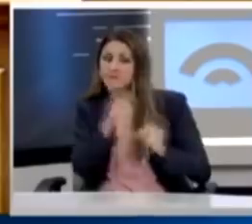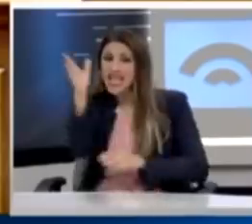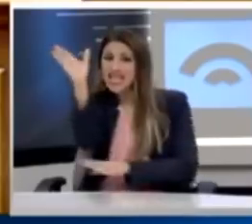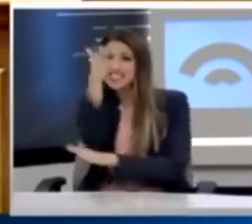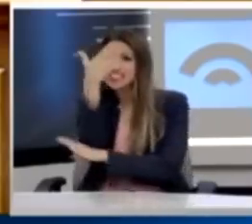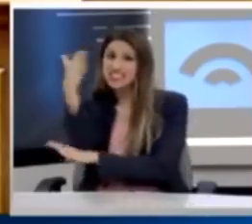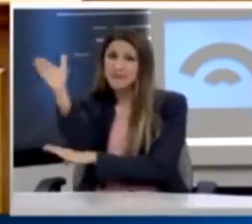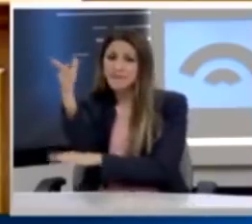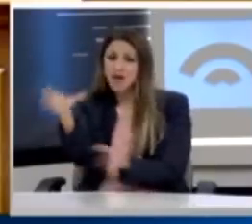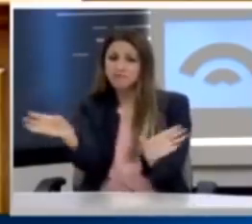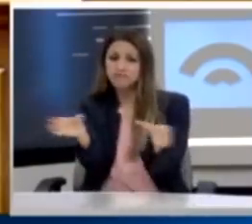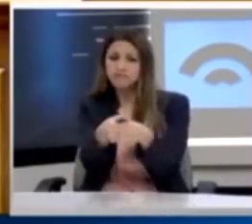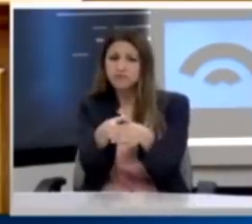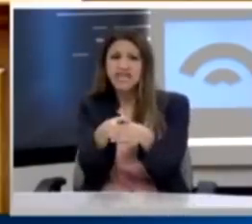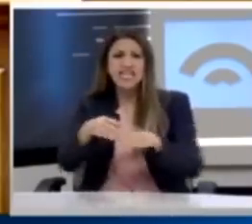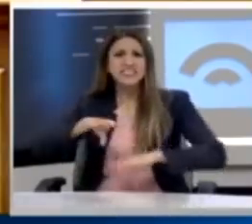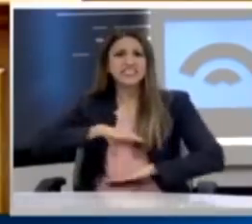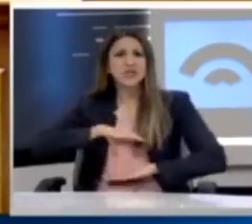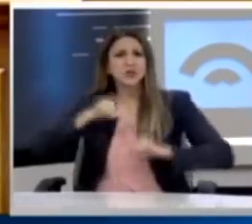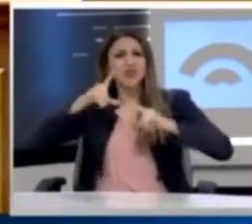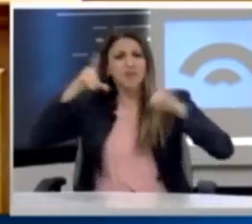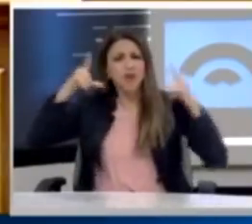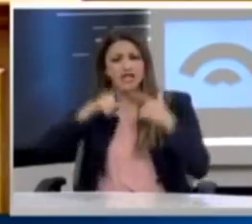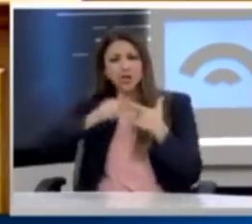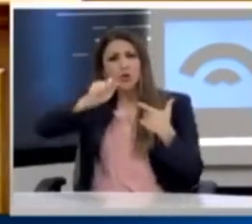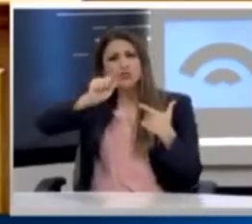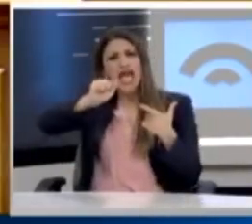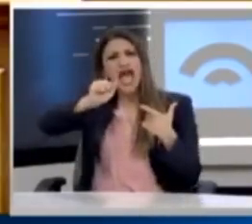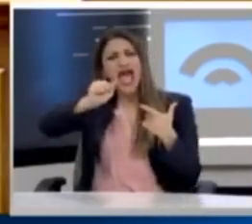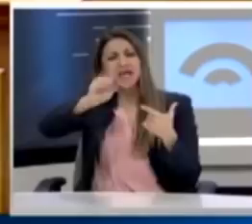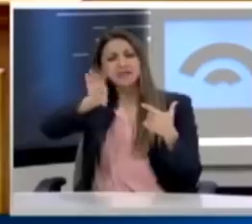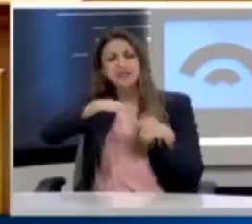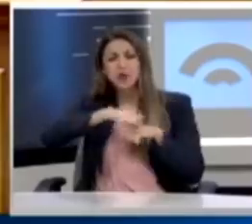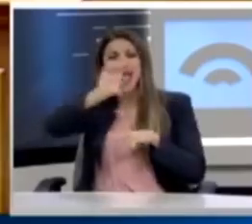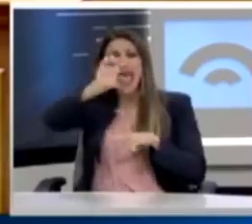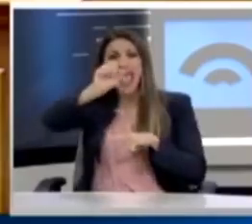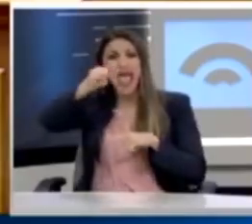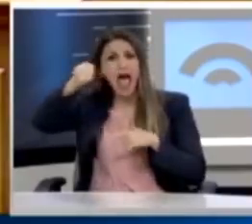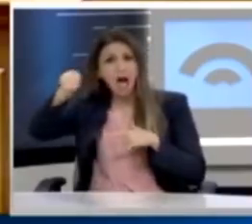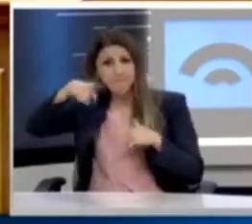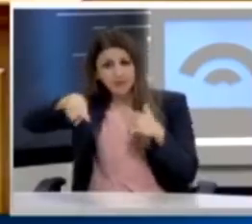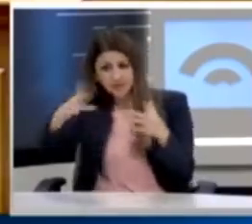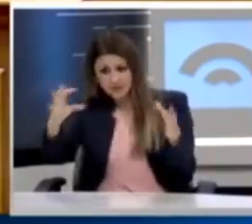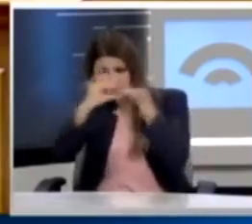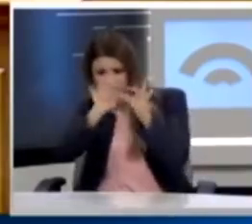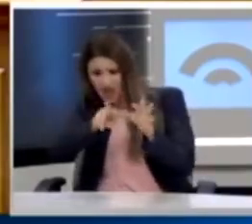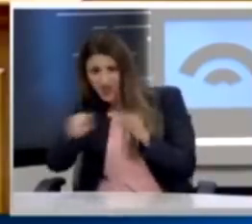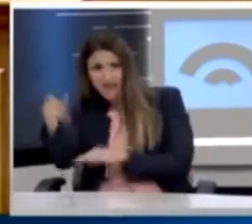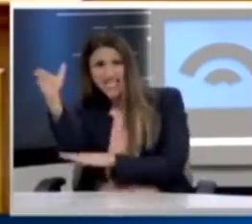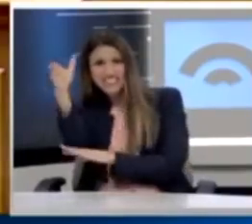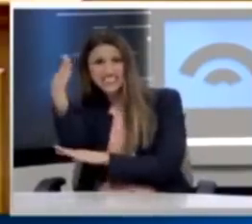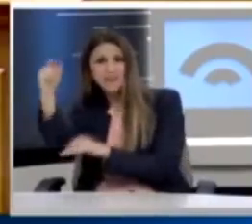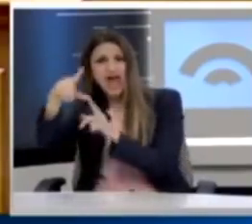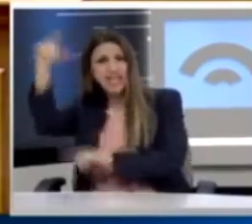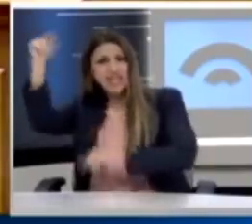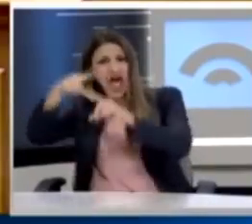ΕΑΜ, του ΕΛΑΣ, του Δημοκρατικού Στρατού δεν θα σταθεί, ούτε στάθηκε ποτέ, ούτε θα σταθεί δίπλα στη σημαία του